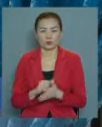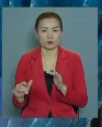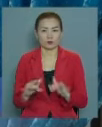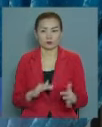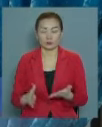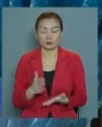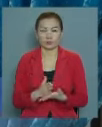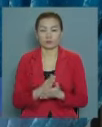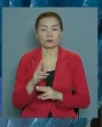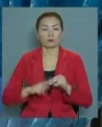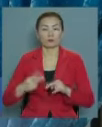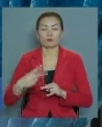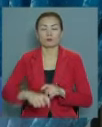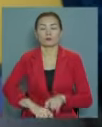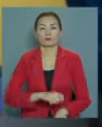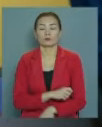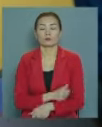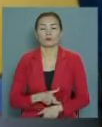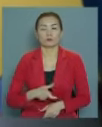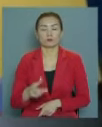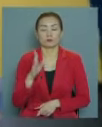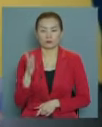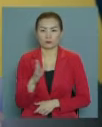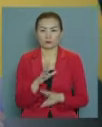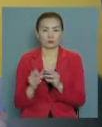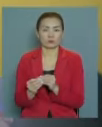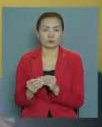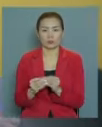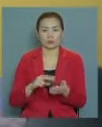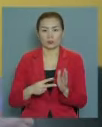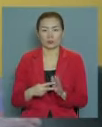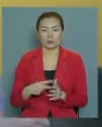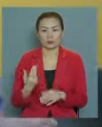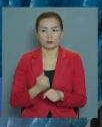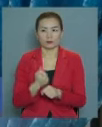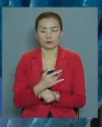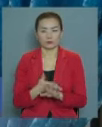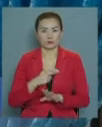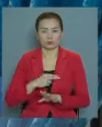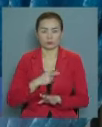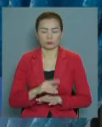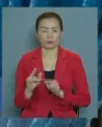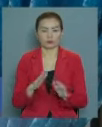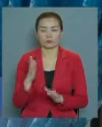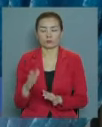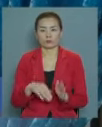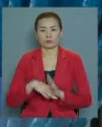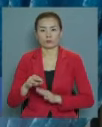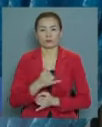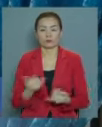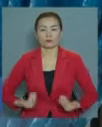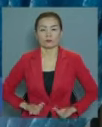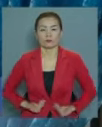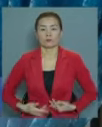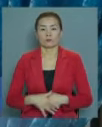документация на строительство 20 километров пешеходных дорожек. Подведение итогов запланировано на апрель текущего года. Работа проводится для улучшения условий жизни